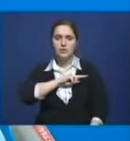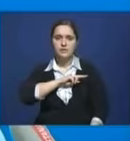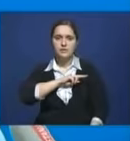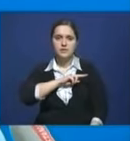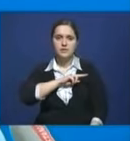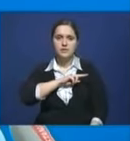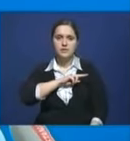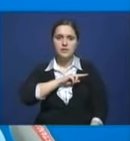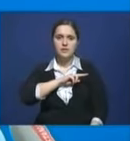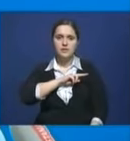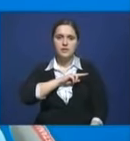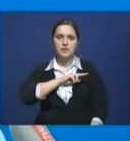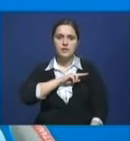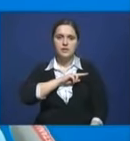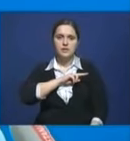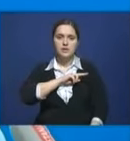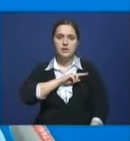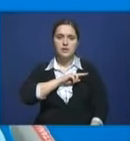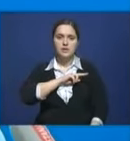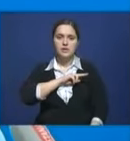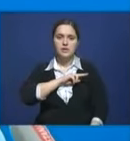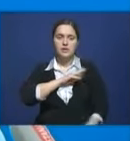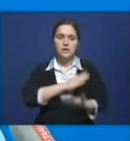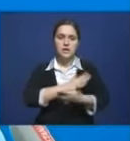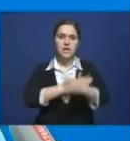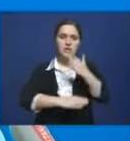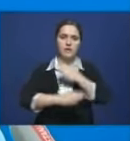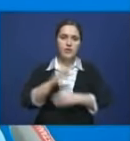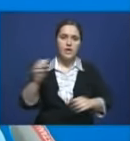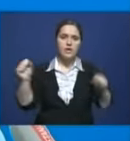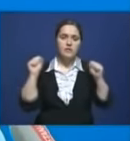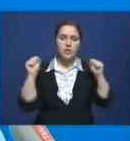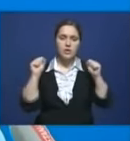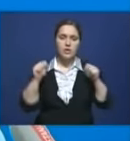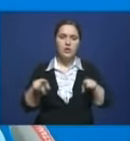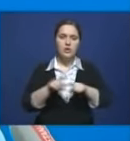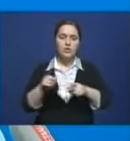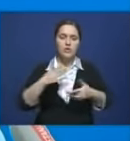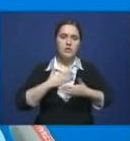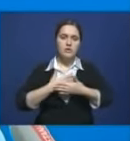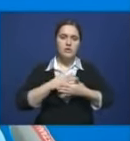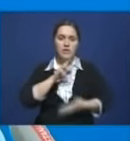в паралимпийских клубах, с клубов инвалидного спорта в регионах, которые очень активно работают.